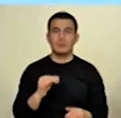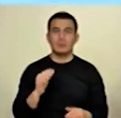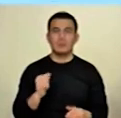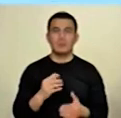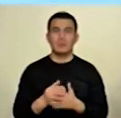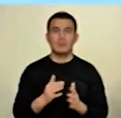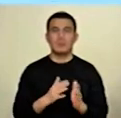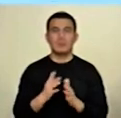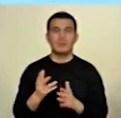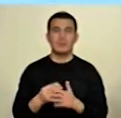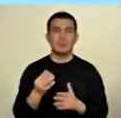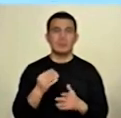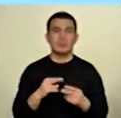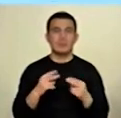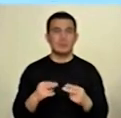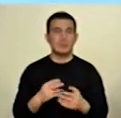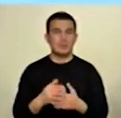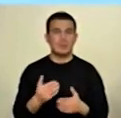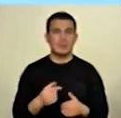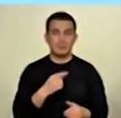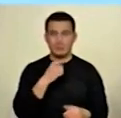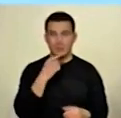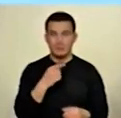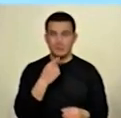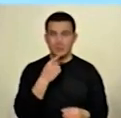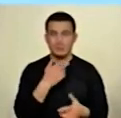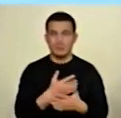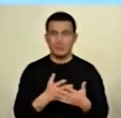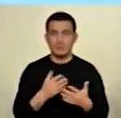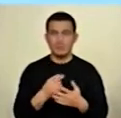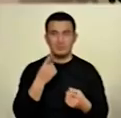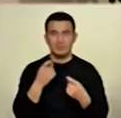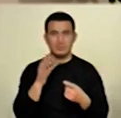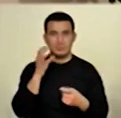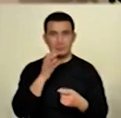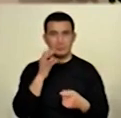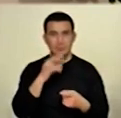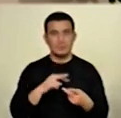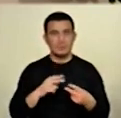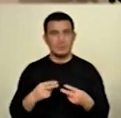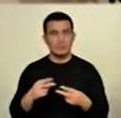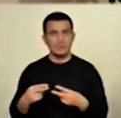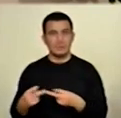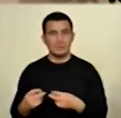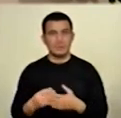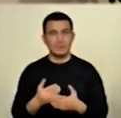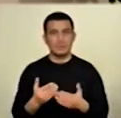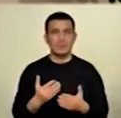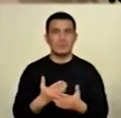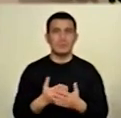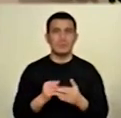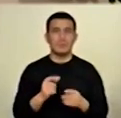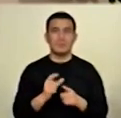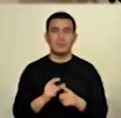kabi tahrirlaymiz, ya'ni undagi ruscha berilgan ma'lumotlarni o'zbekchaga aylantirib qo'yishimiz yoki o'zimiz yangi ma'lumotlarni o'sha